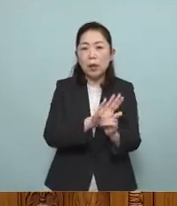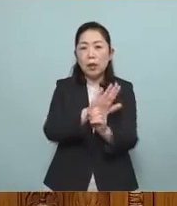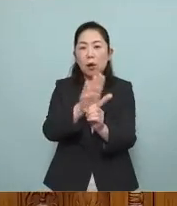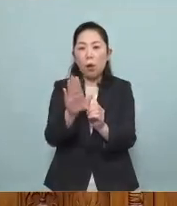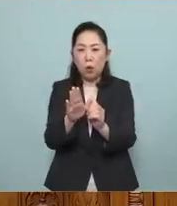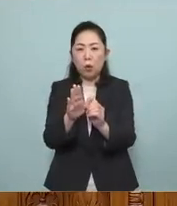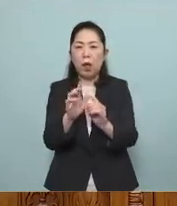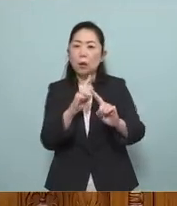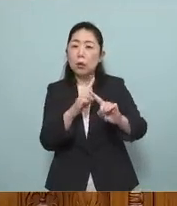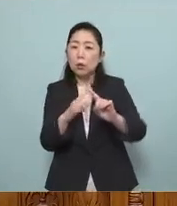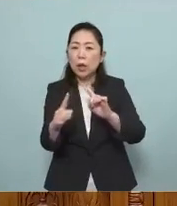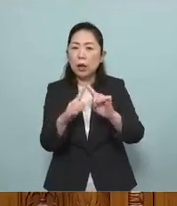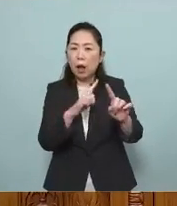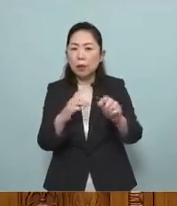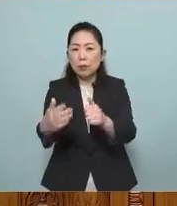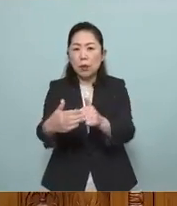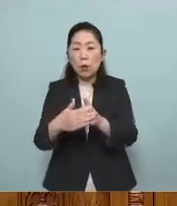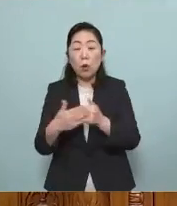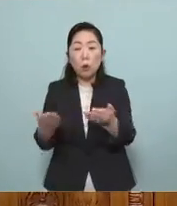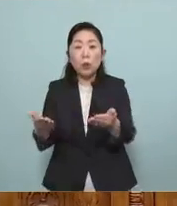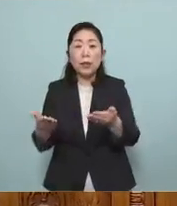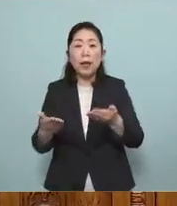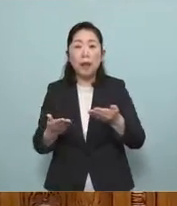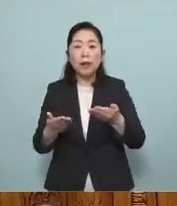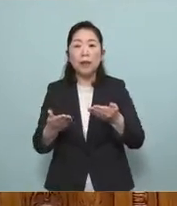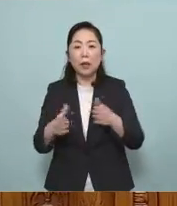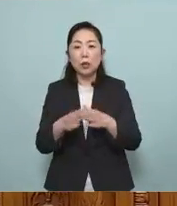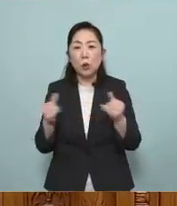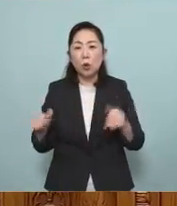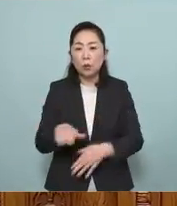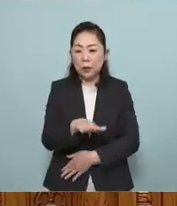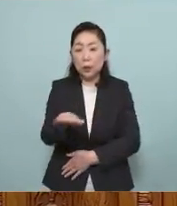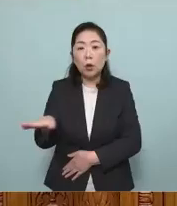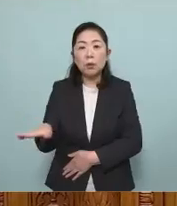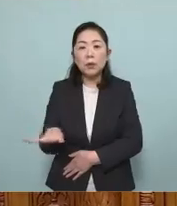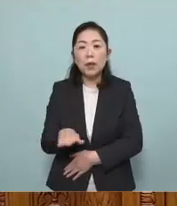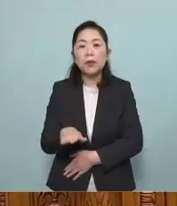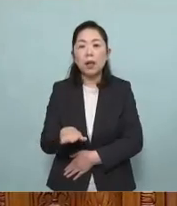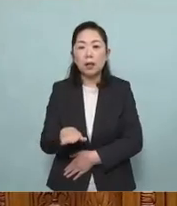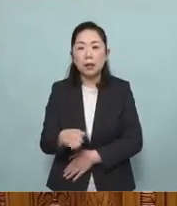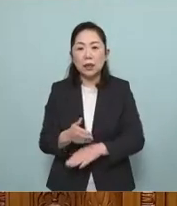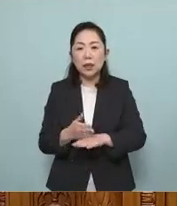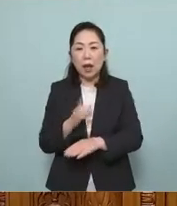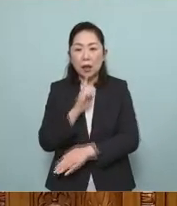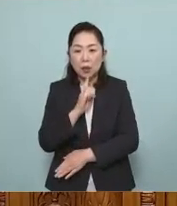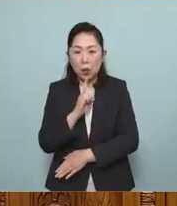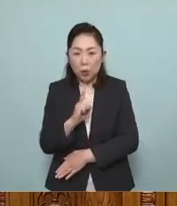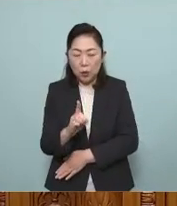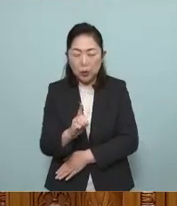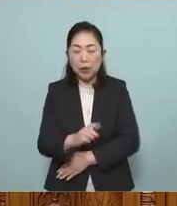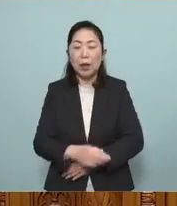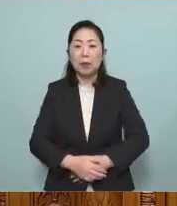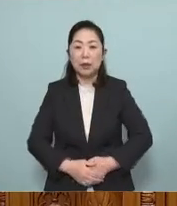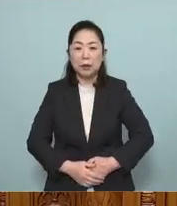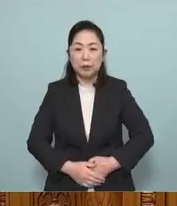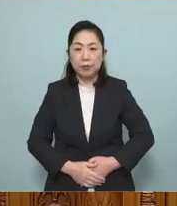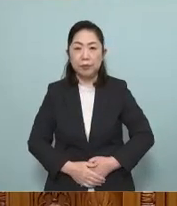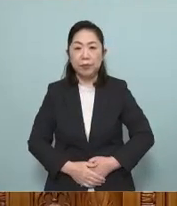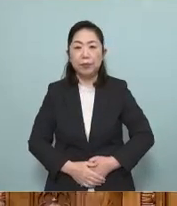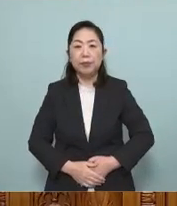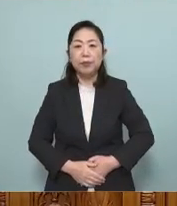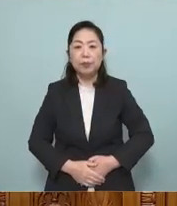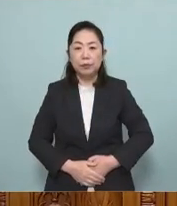の闘いにご協力いただいている国民の皆さんに心から感謝申し上げます。そ